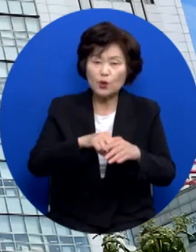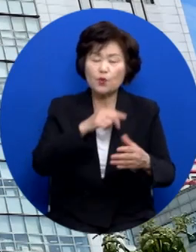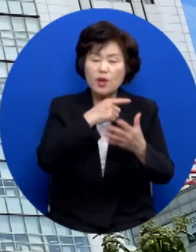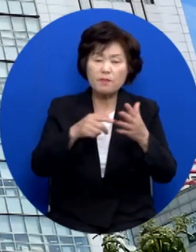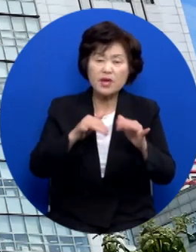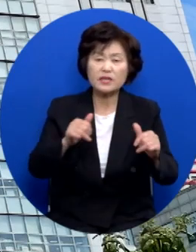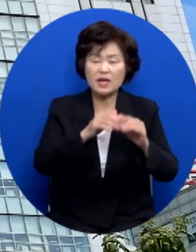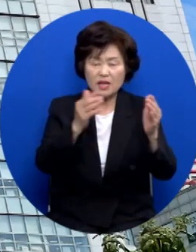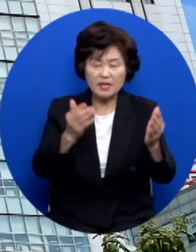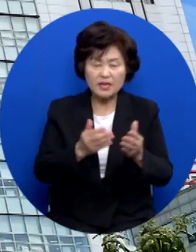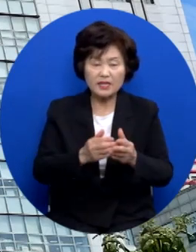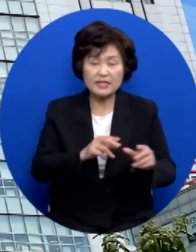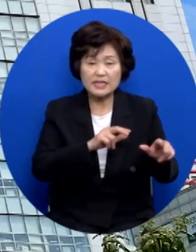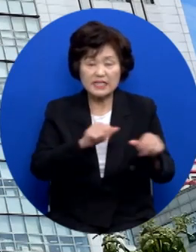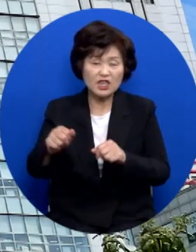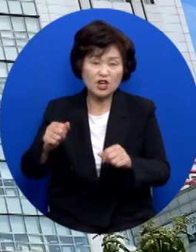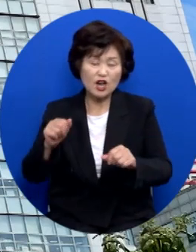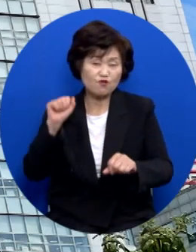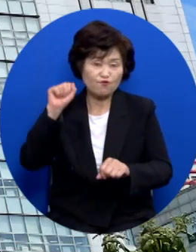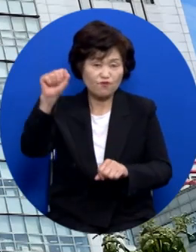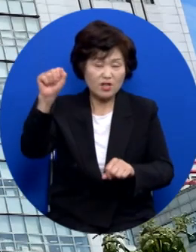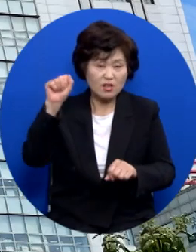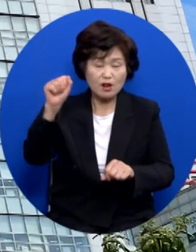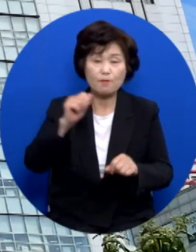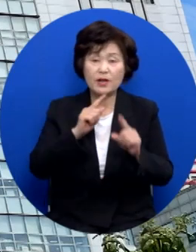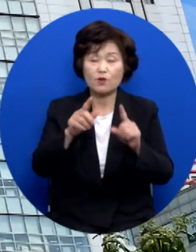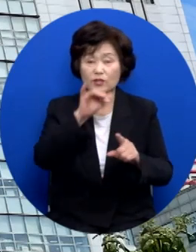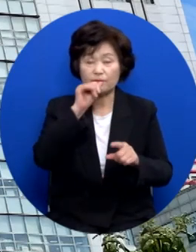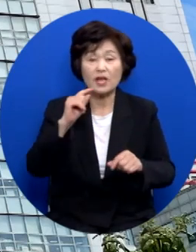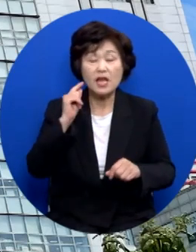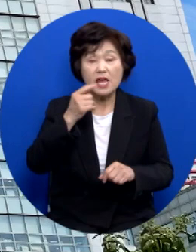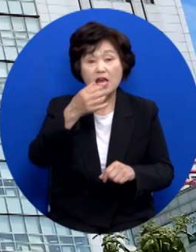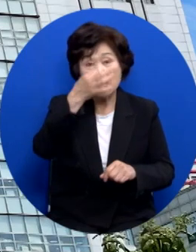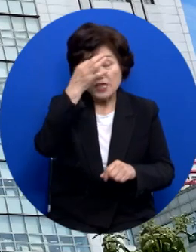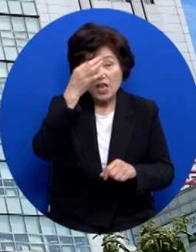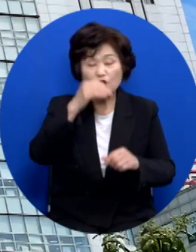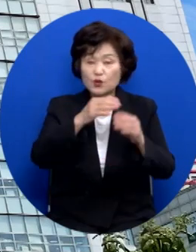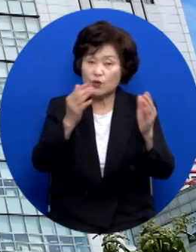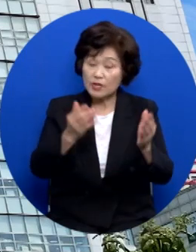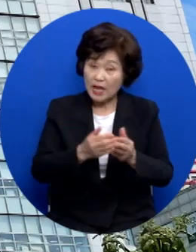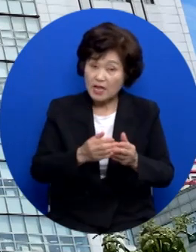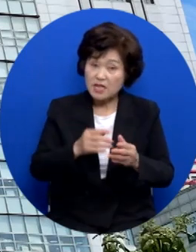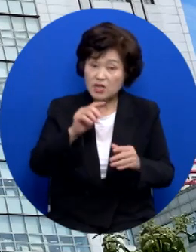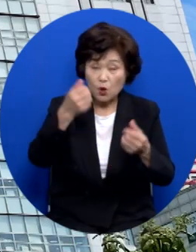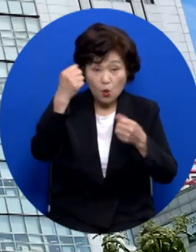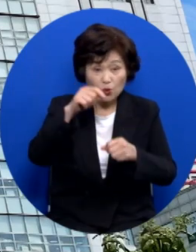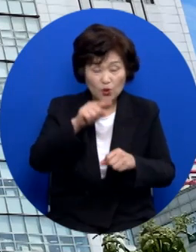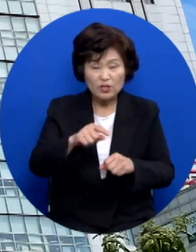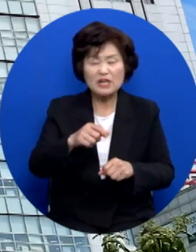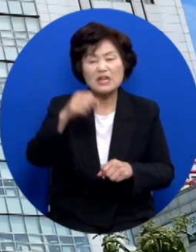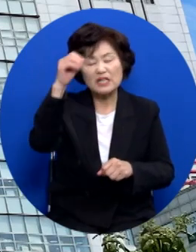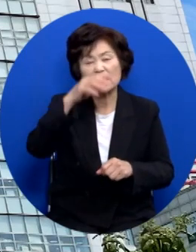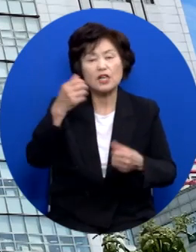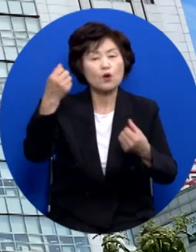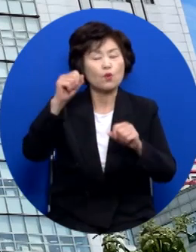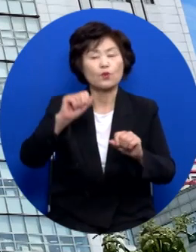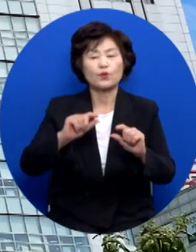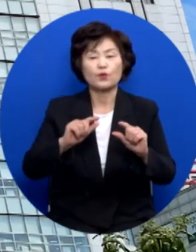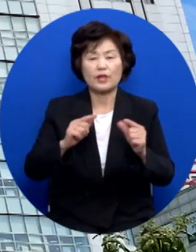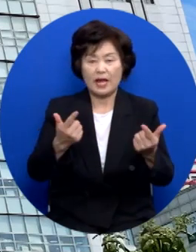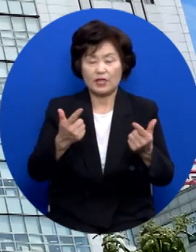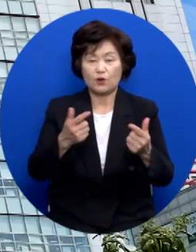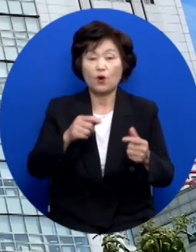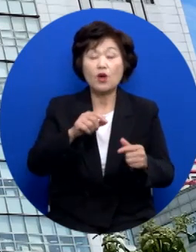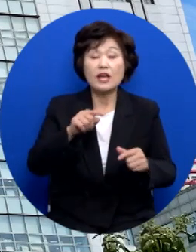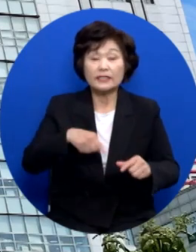나섰습니다. 단체들은 성명을 통해 천윈 예술단 공연은 단순한 예술 공연이 아니라 탈원궁의 교리를 전파하려는